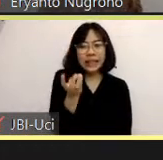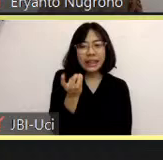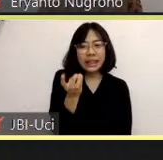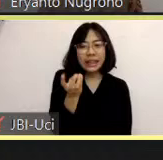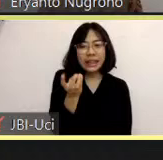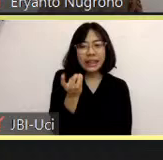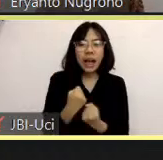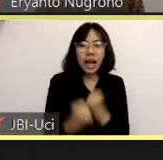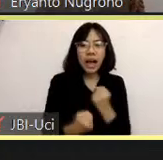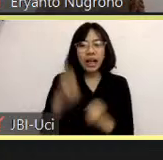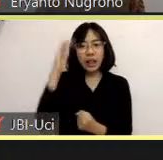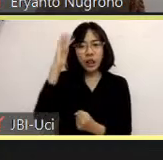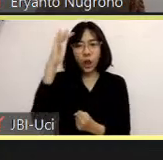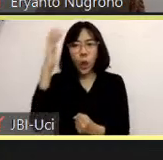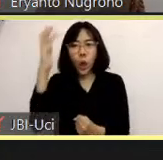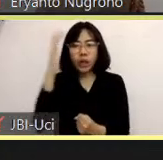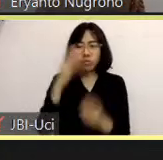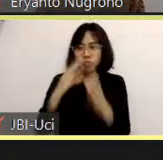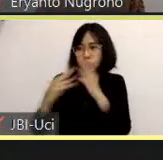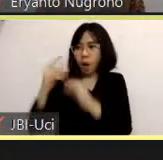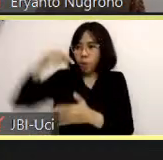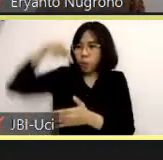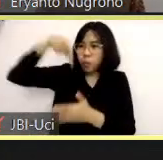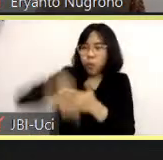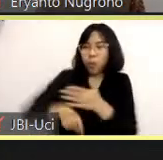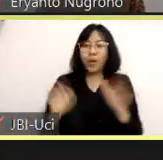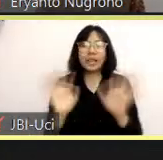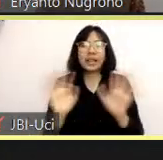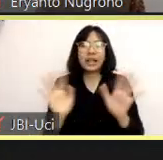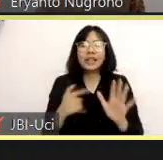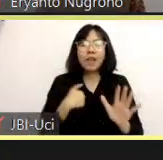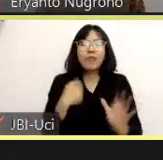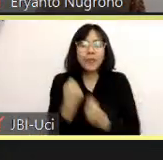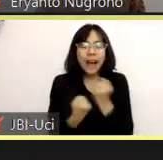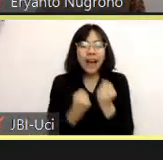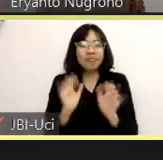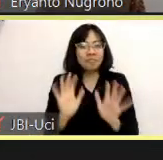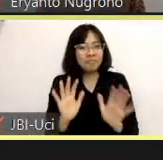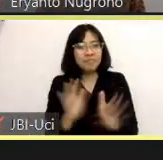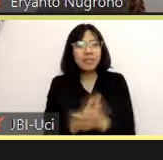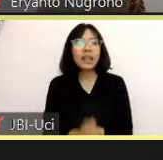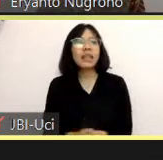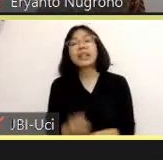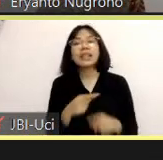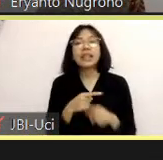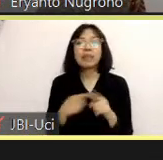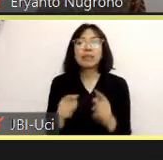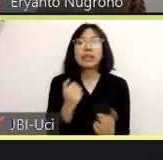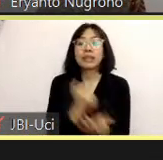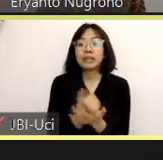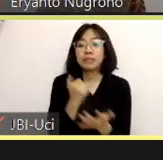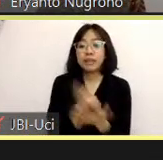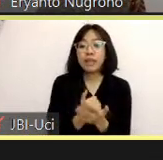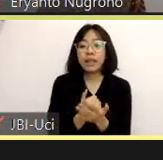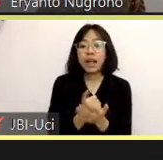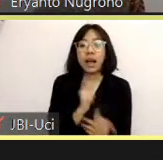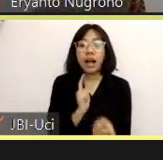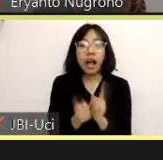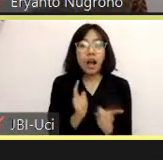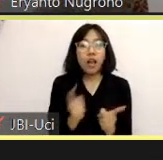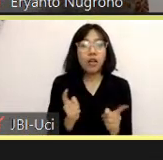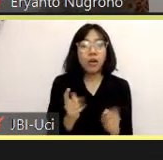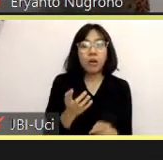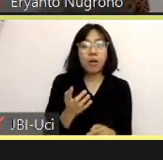membahas teori yang terlalu mendalam. Tetapi pada dasarnya, kalau kita ingin melihat